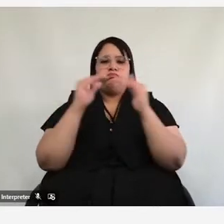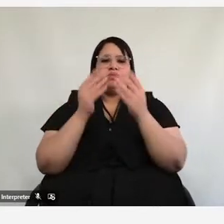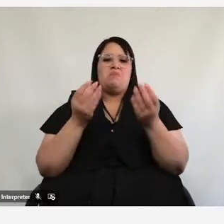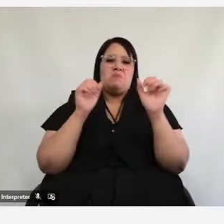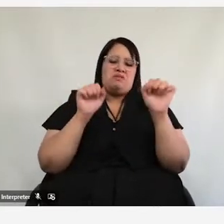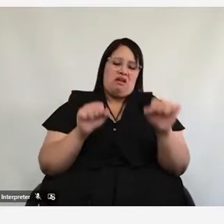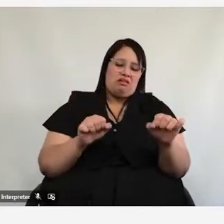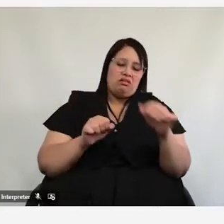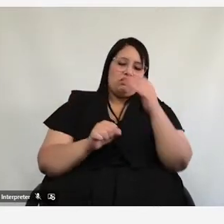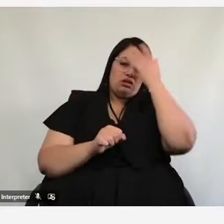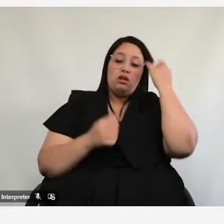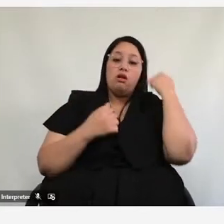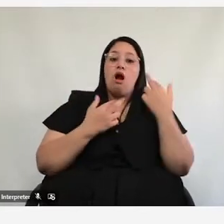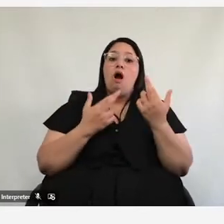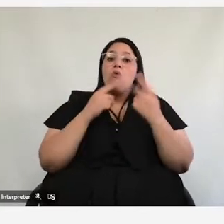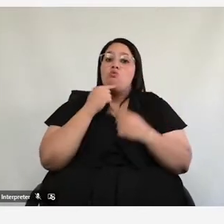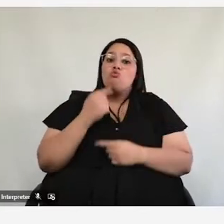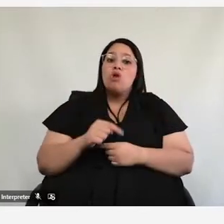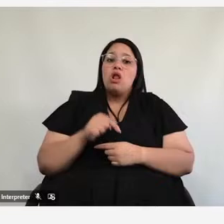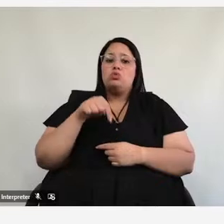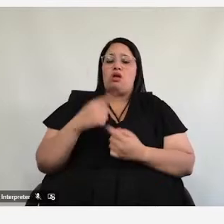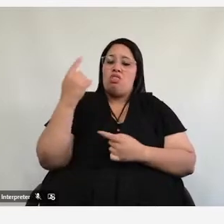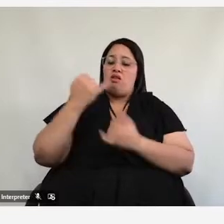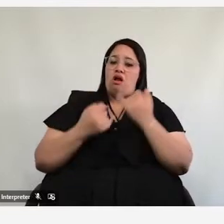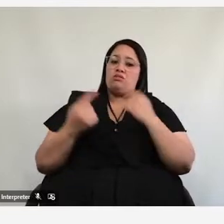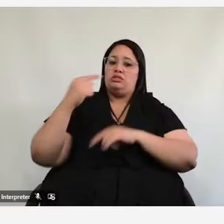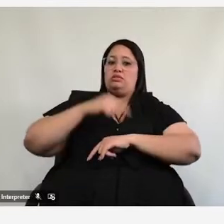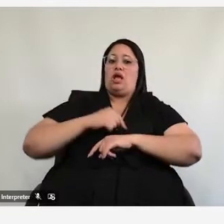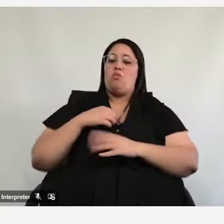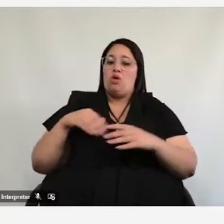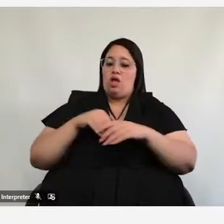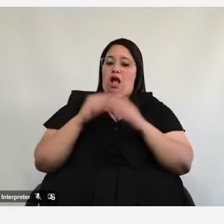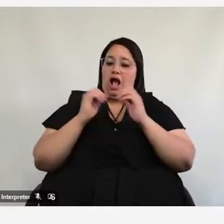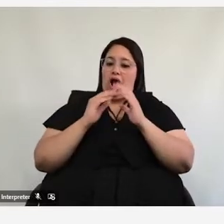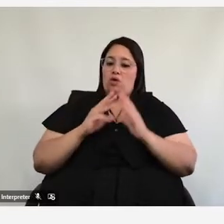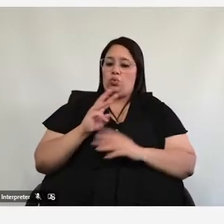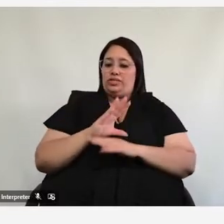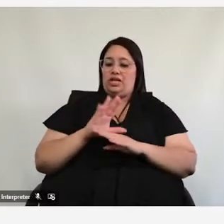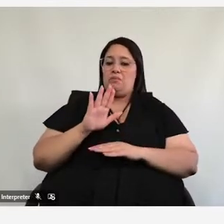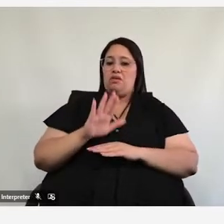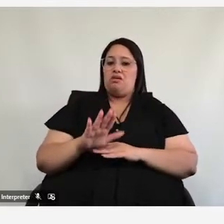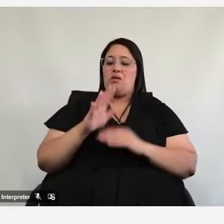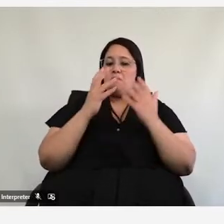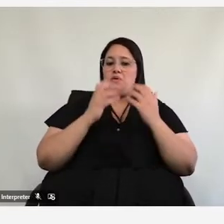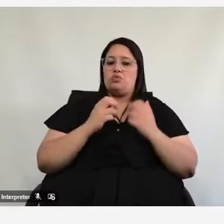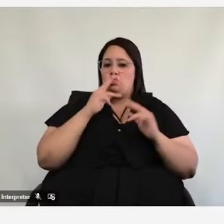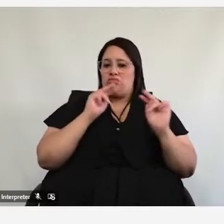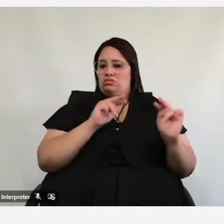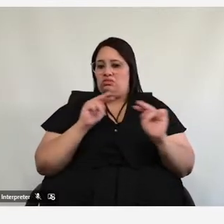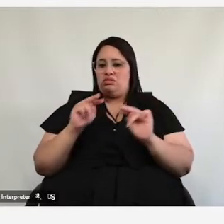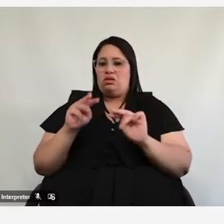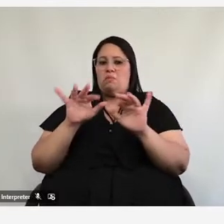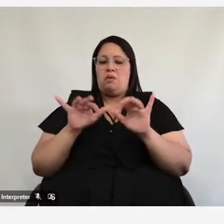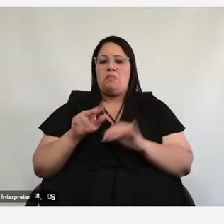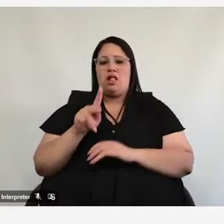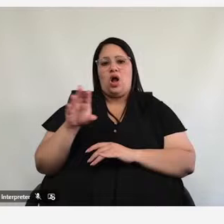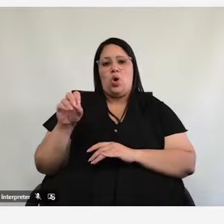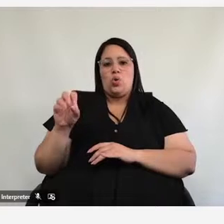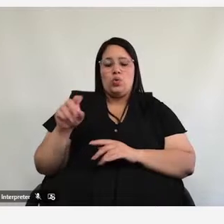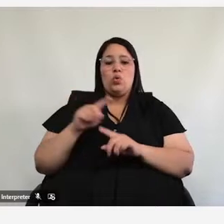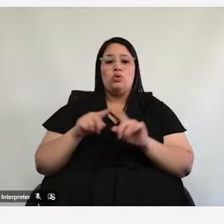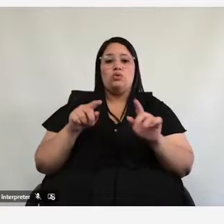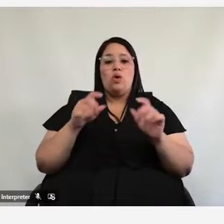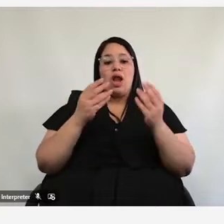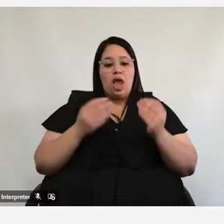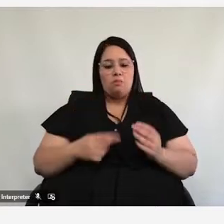bevorder. Ek hoop regtig vandag was die laaste keer dat ons in hierdie huis gaan hoor dat die Wes-Kaap regering nie kyk na die mense van die Karoo nie. Laat die syfers